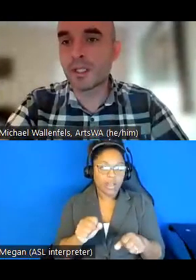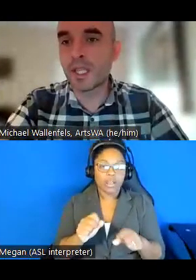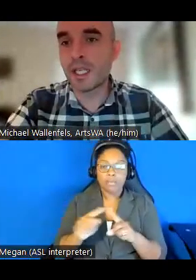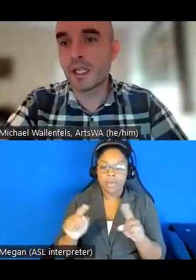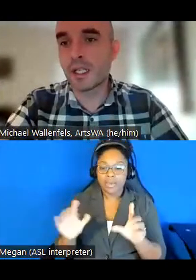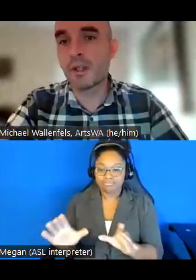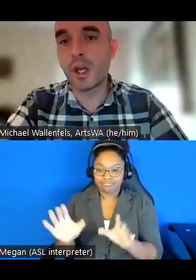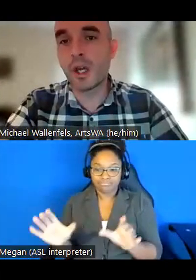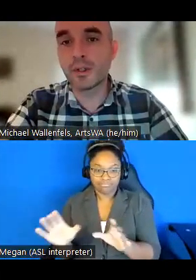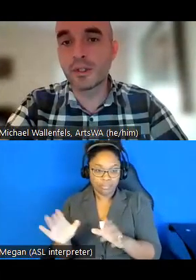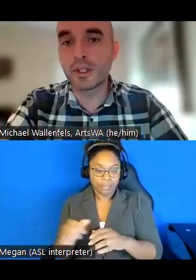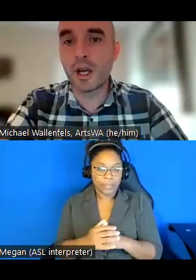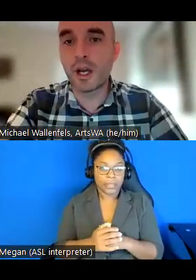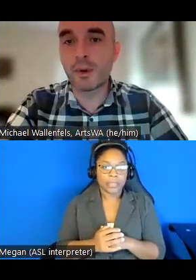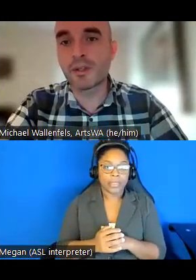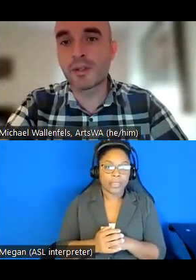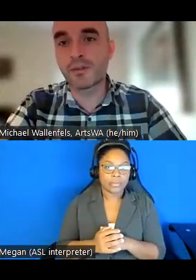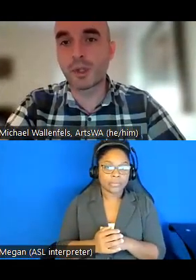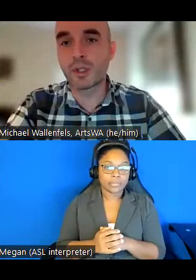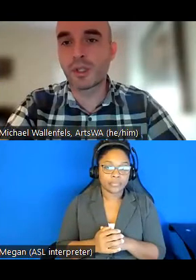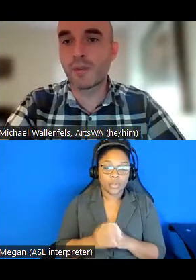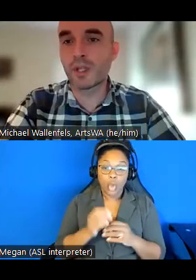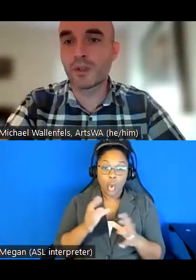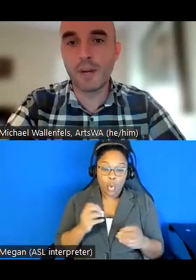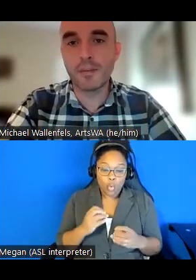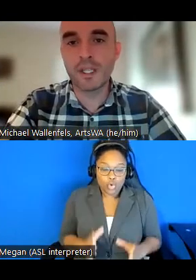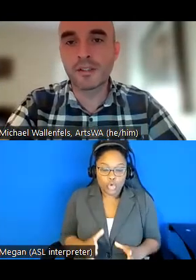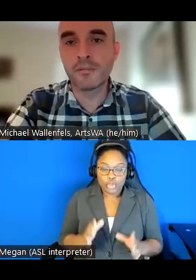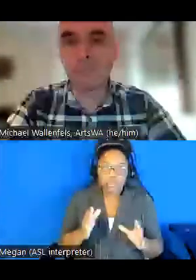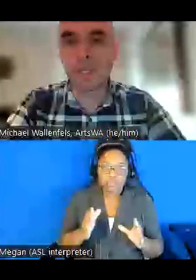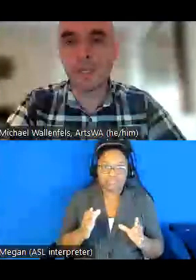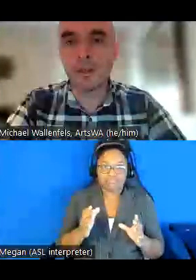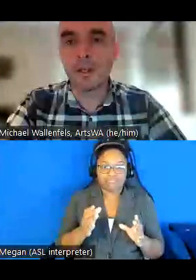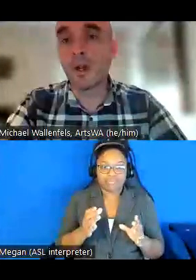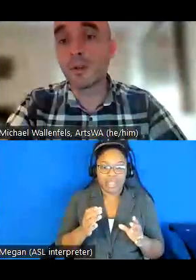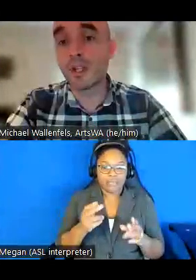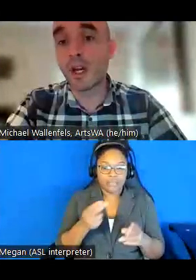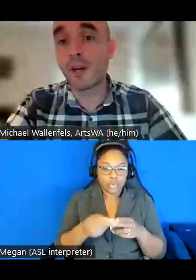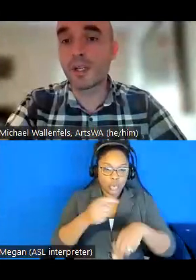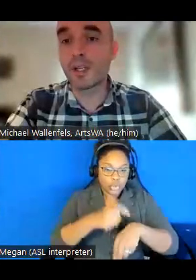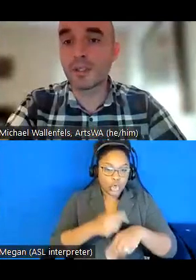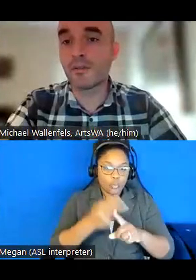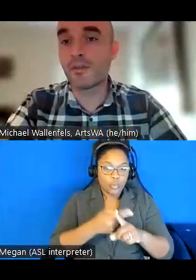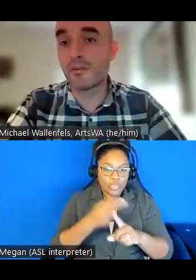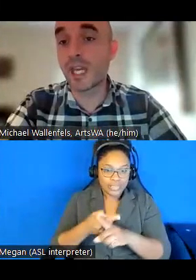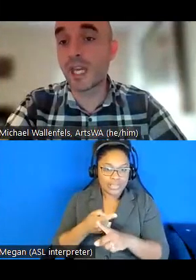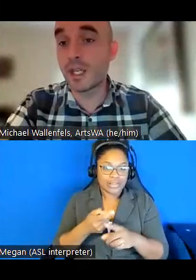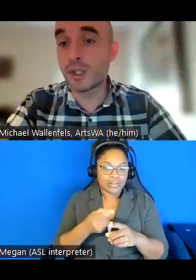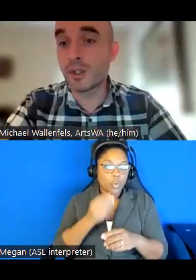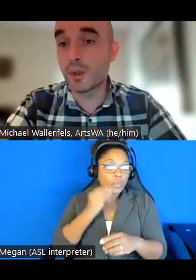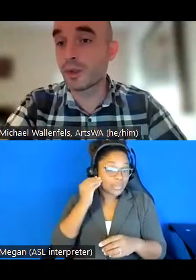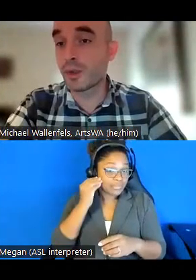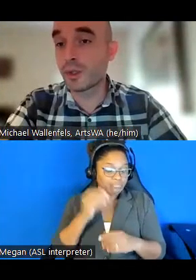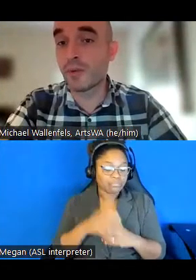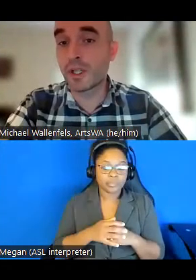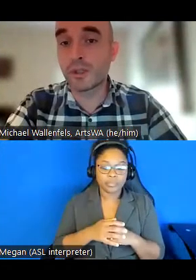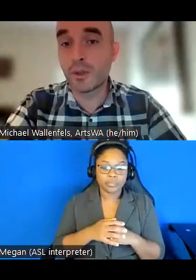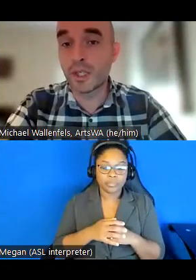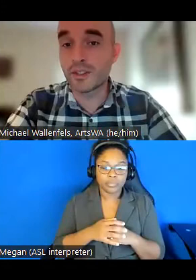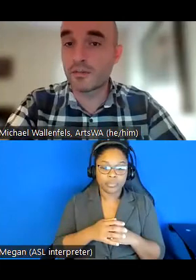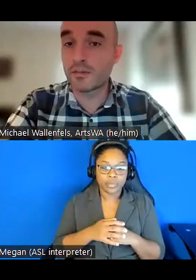서비스는 해당 자격이 돼요. 그다음에 부동산 관리, 그다음에 단기 임대 부동산 소유 또는 운영자